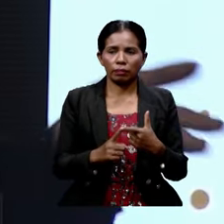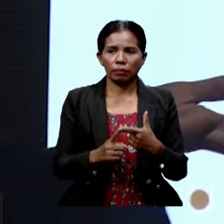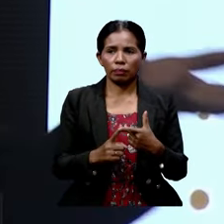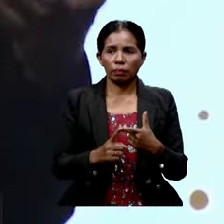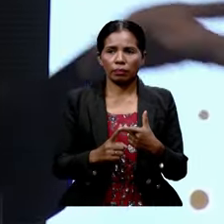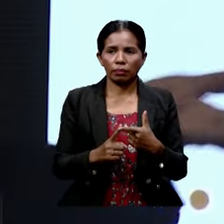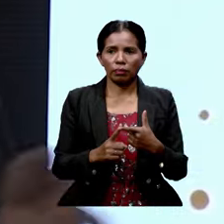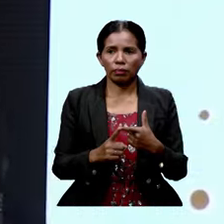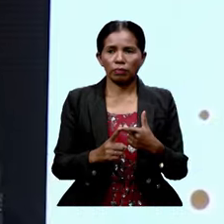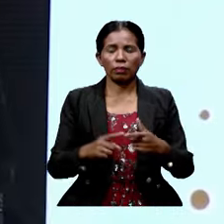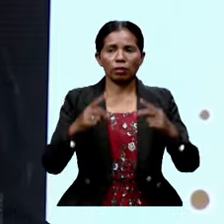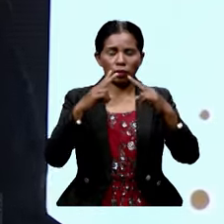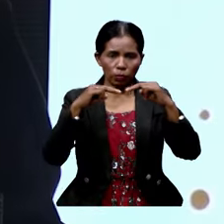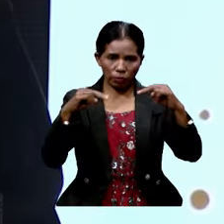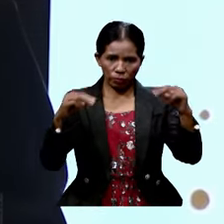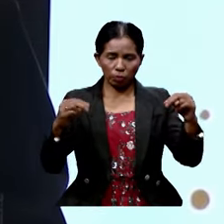Σου πλημίνει.